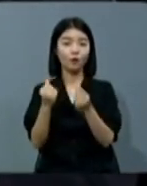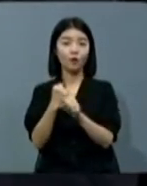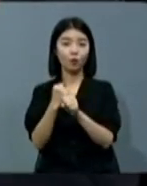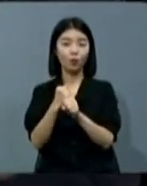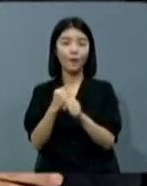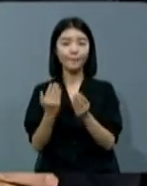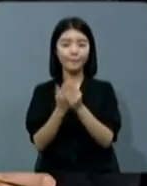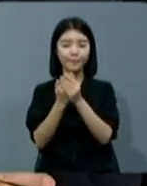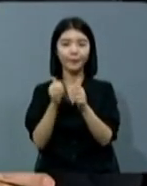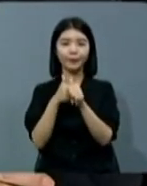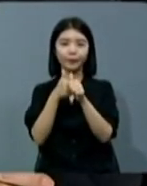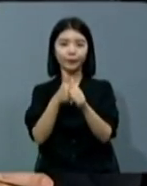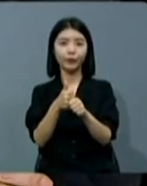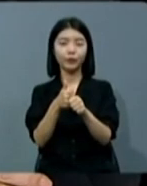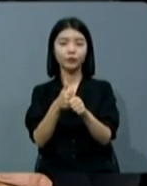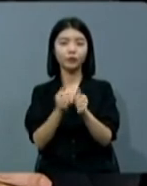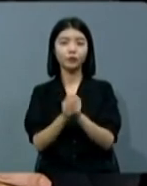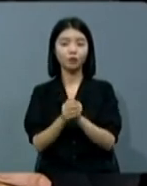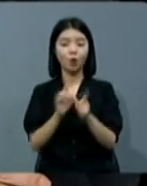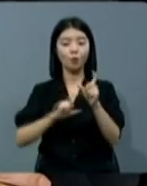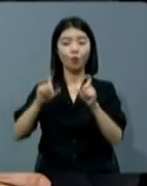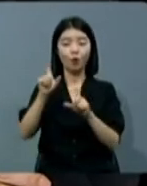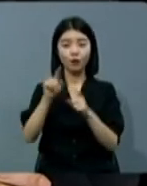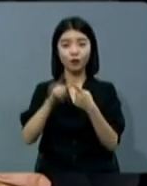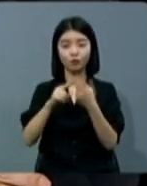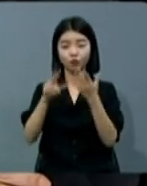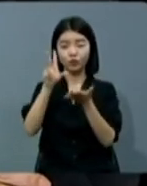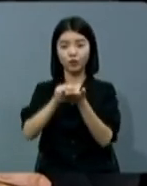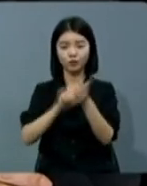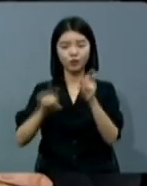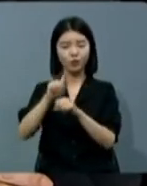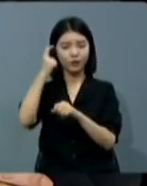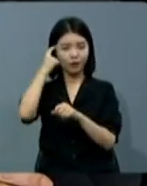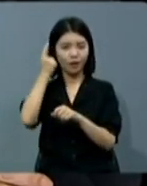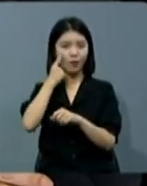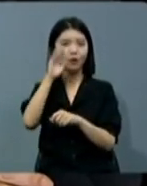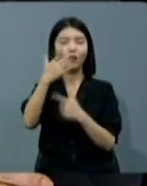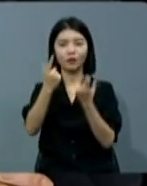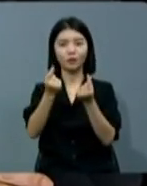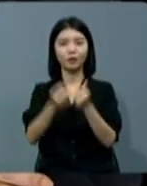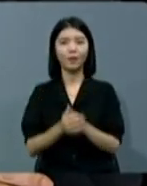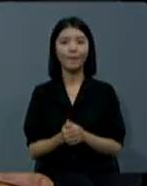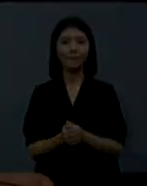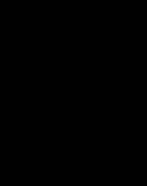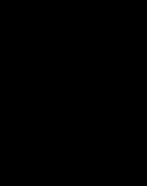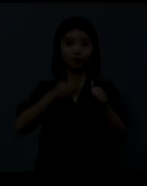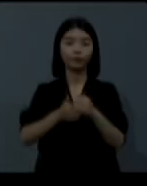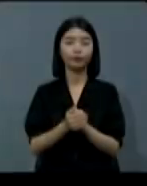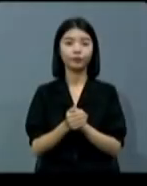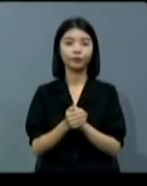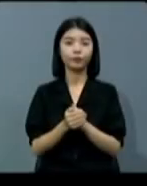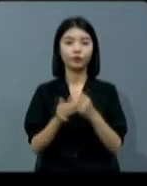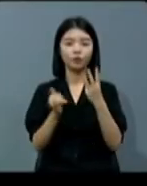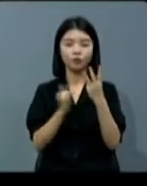그 개발에 따른 그 어떤 보안 이 문제에 대해서는 조금 더 생각을 이제 해 보셔야 되겠습니다. 예예예. 예, 예. 네. 알겠습니다. 예. 세